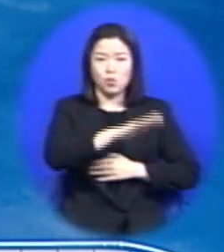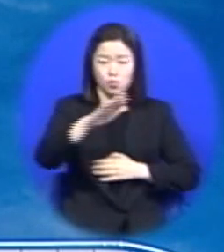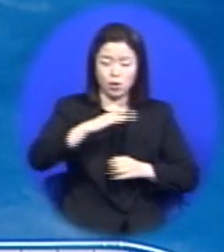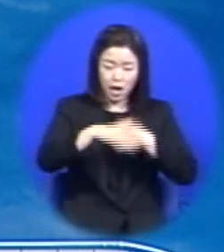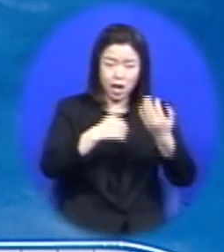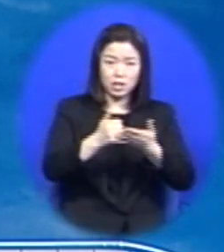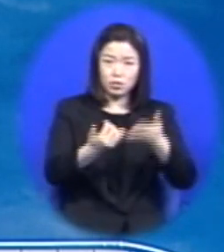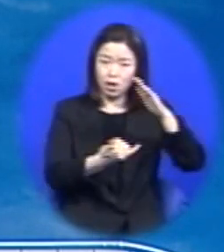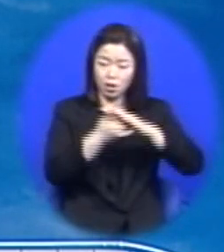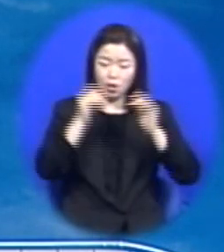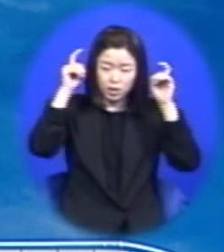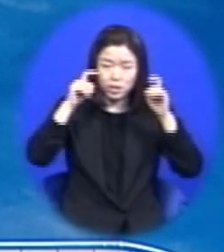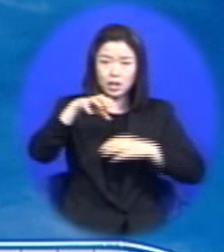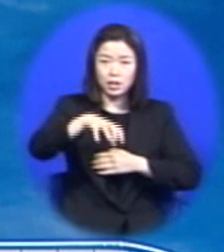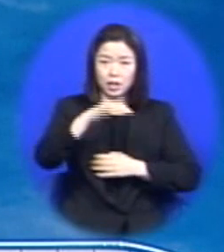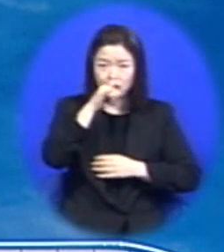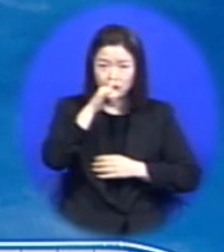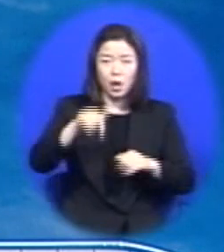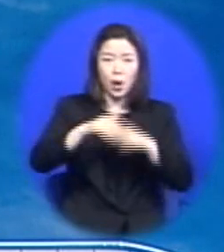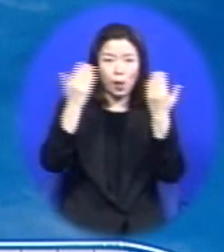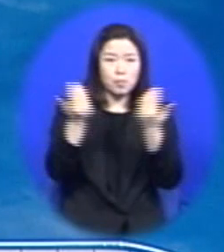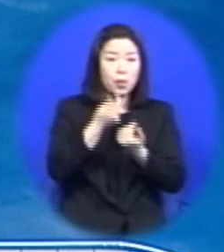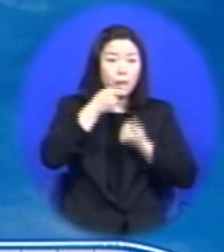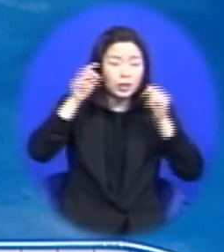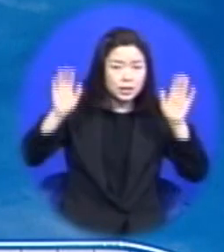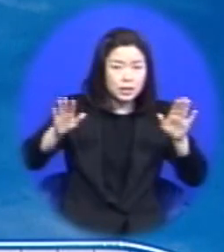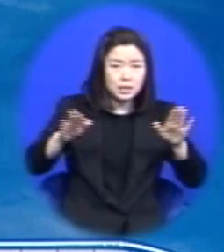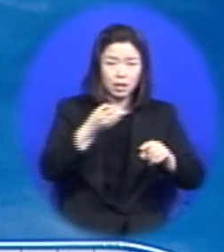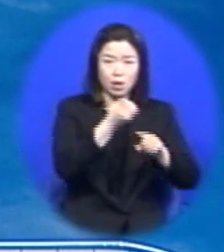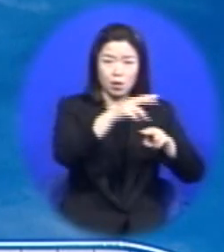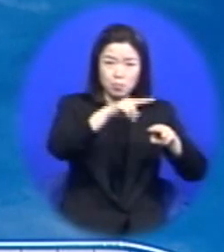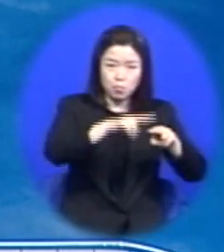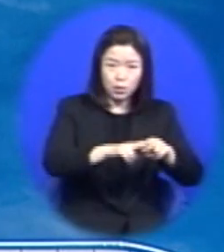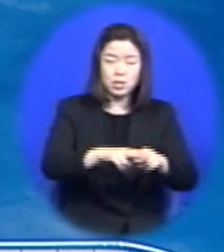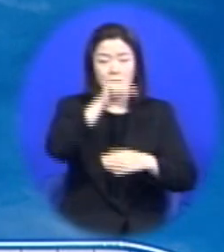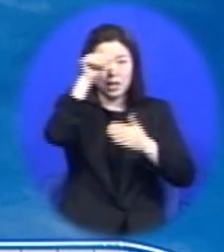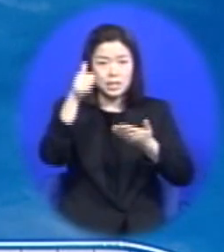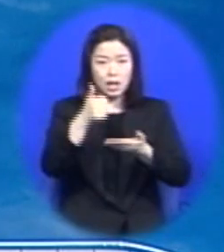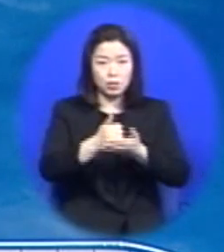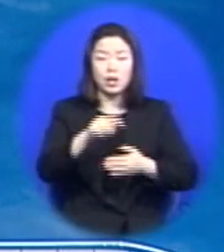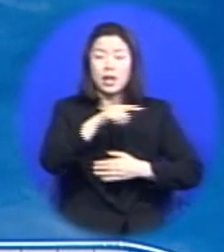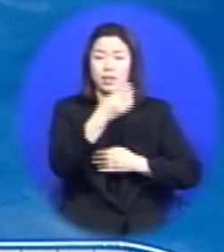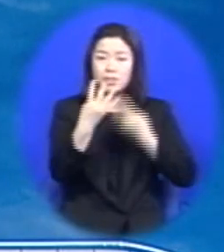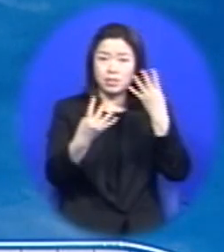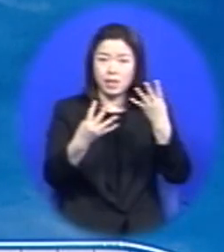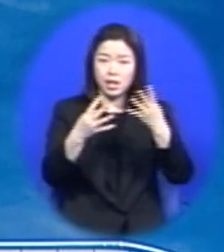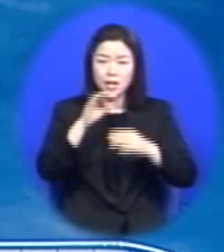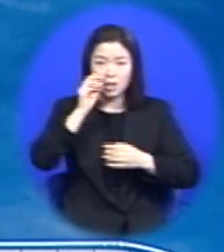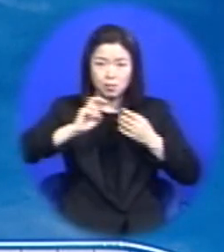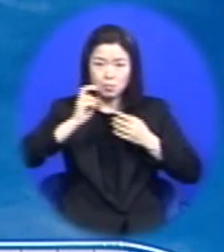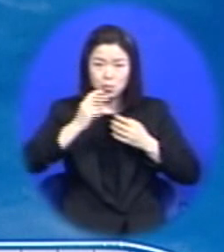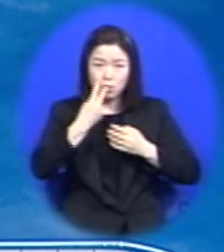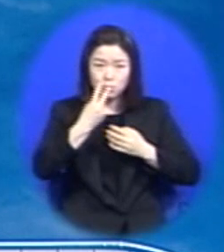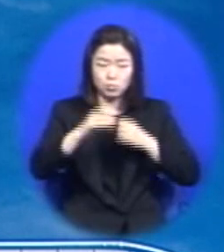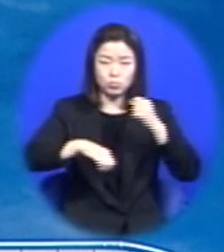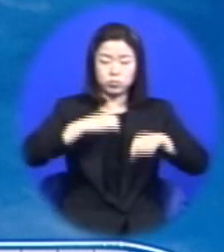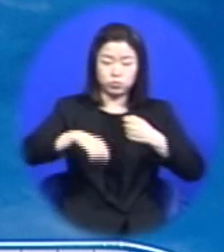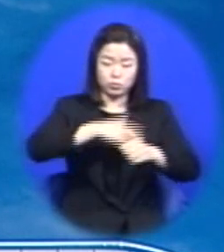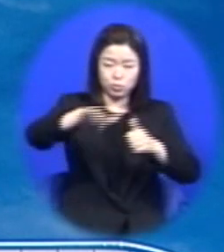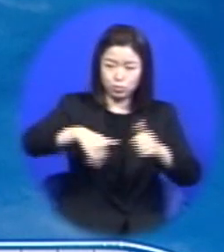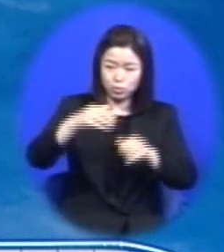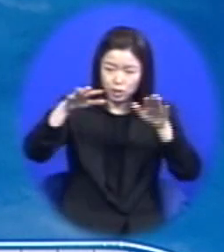양에게 있도다 하니 모든 천사가 보좌와 장로들과 내 생물의 주위에 섰다가 보좌 앞에 엎드려 얼굴을